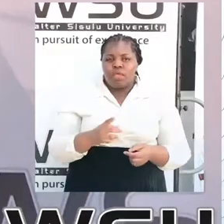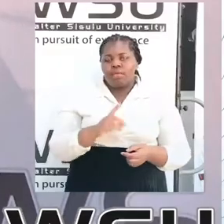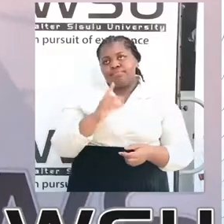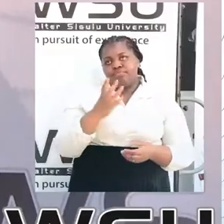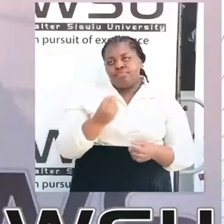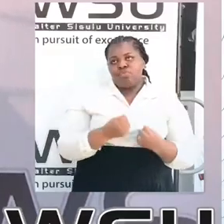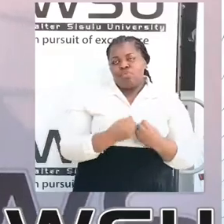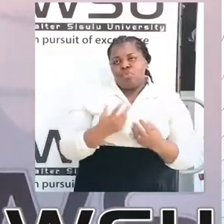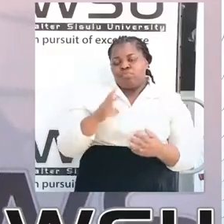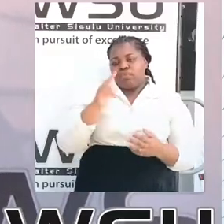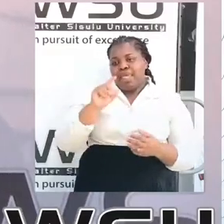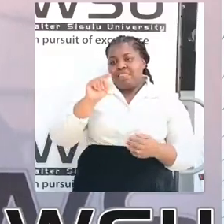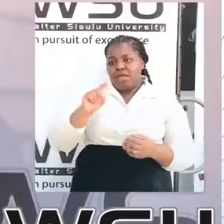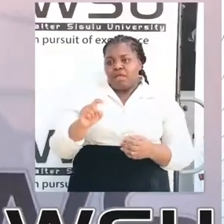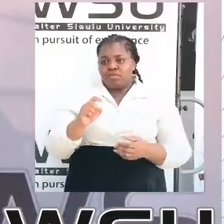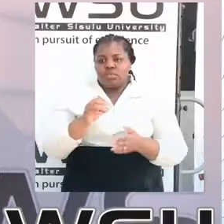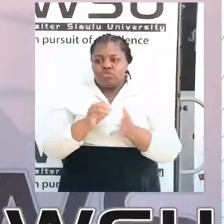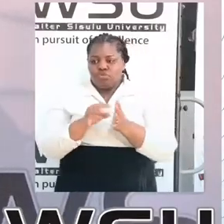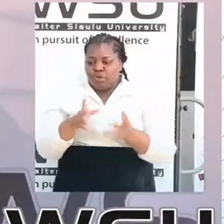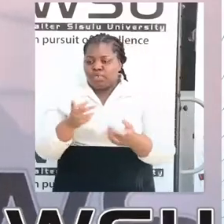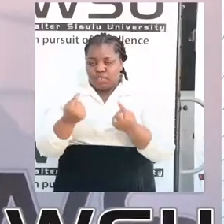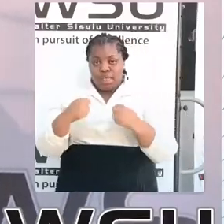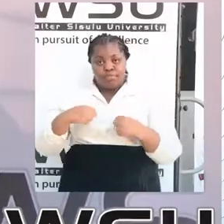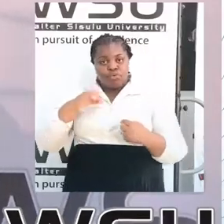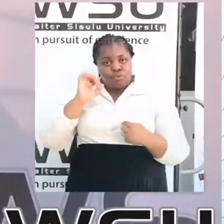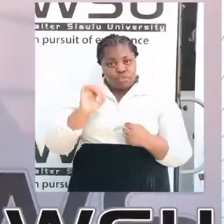ezingamawaka asibhozo.